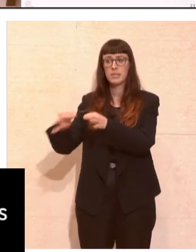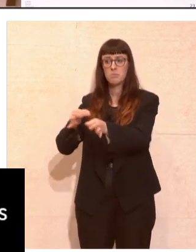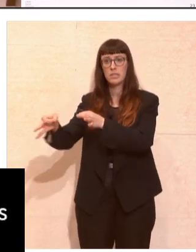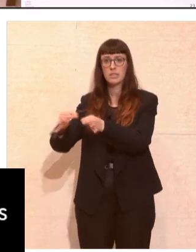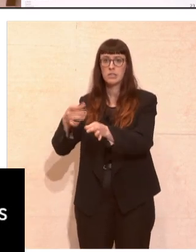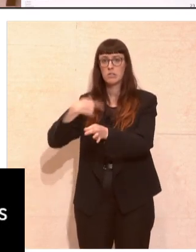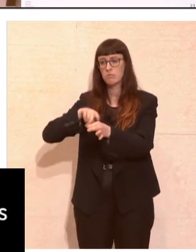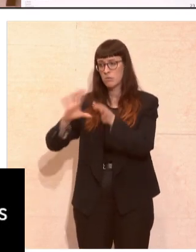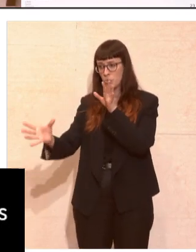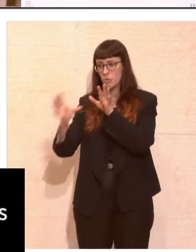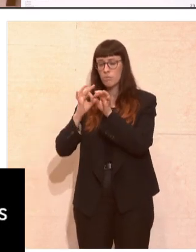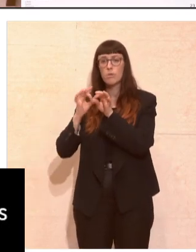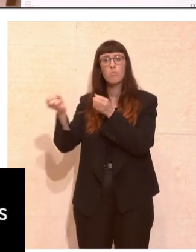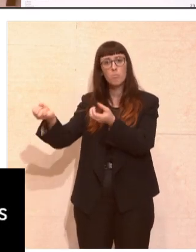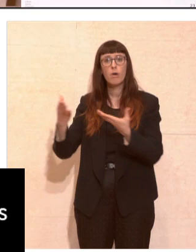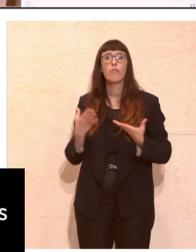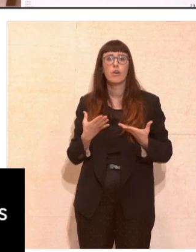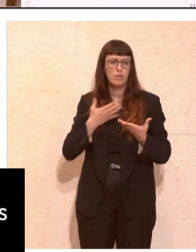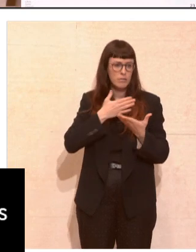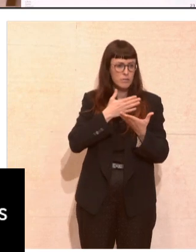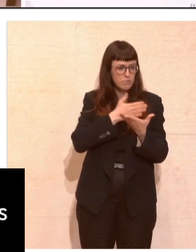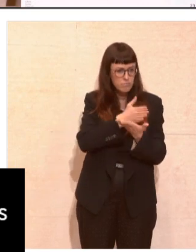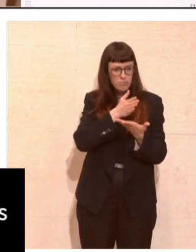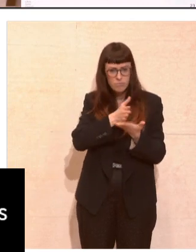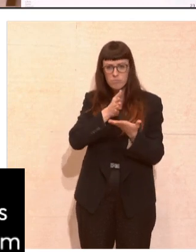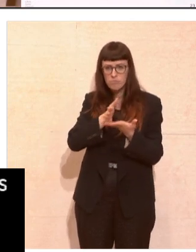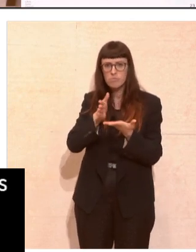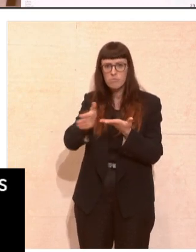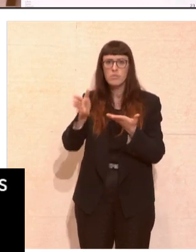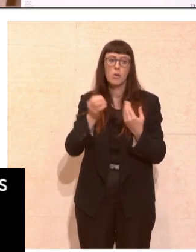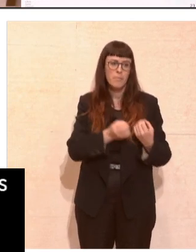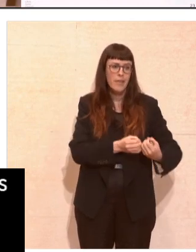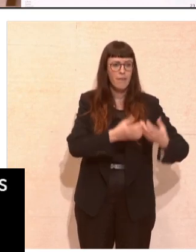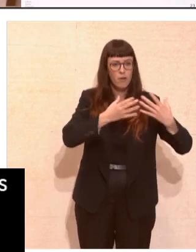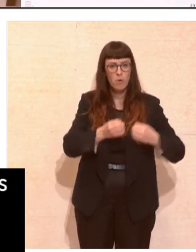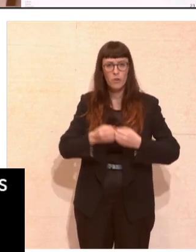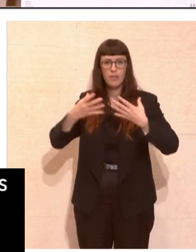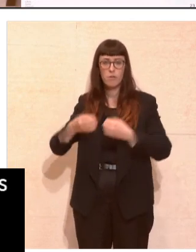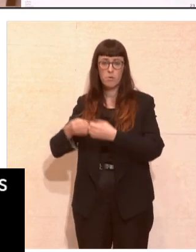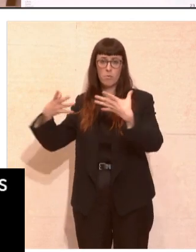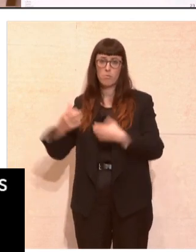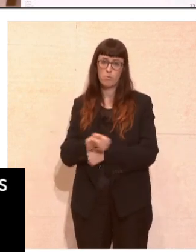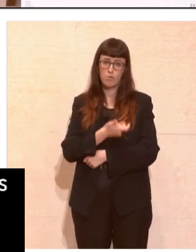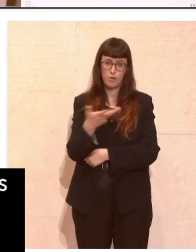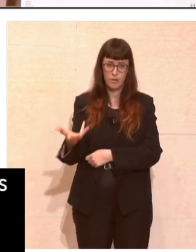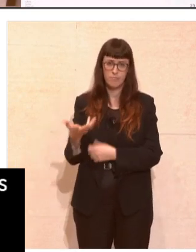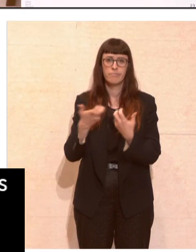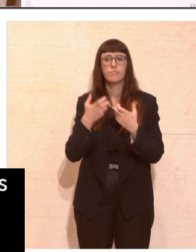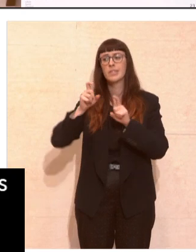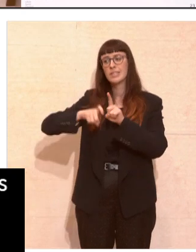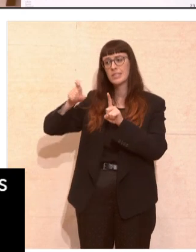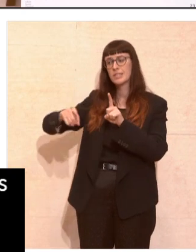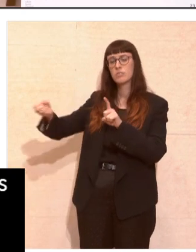trajectoires développementales. Donc, comment on fait? Évidemment, à l'aide de statistiques, on réussit à déterminer le meilleur